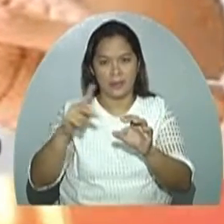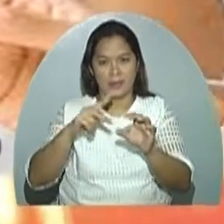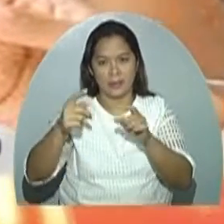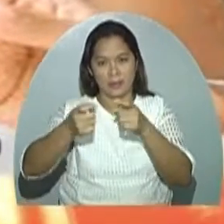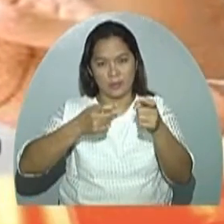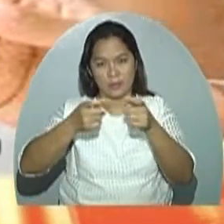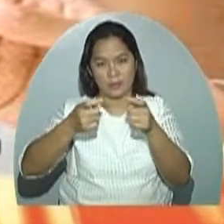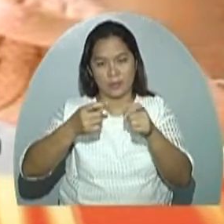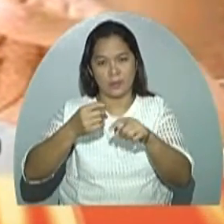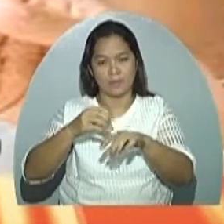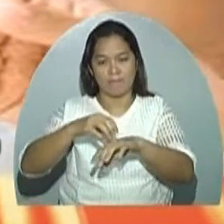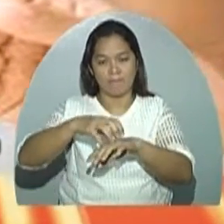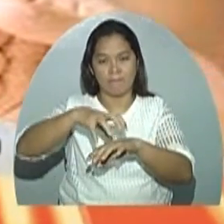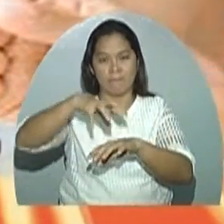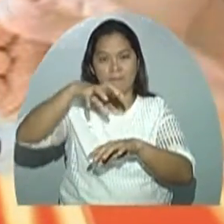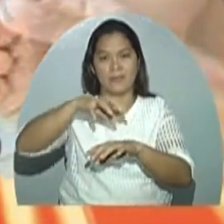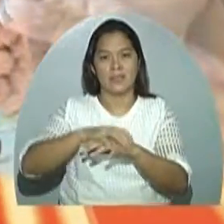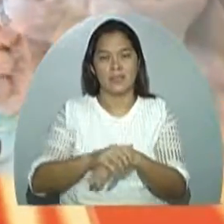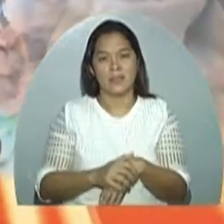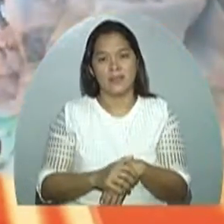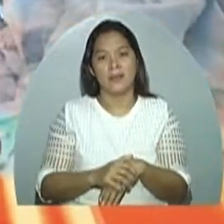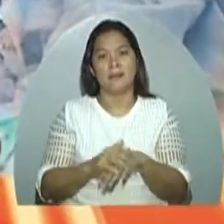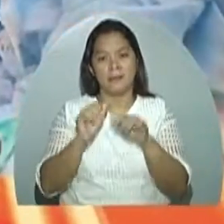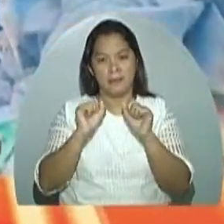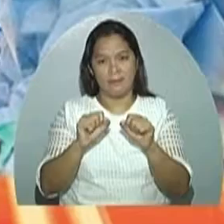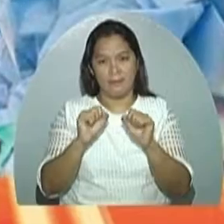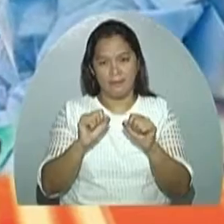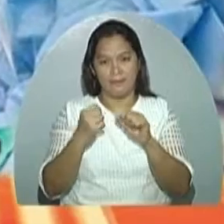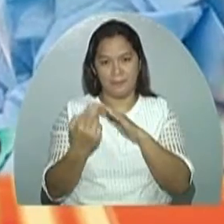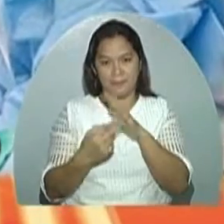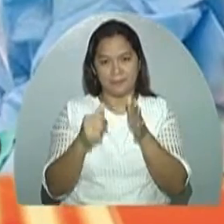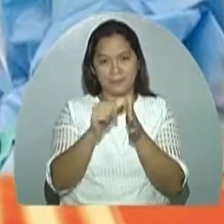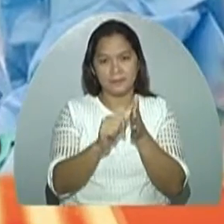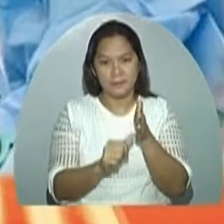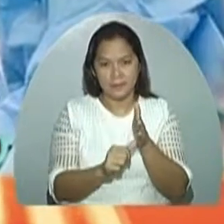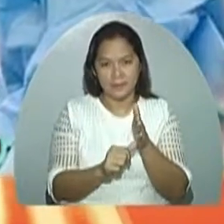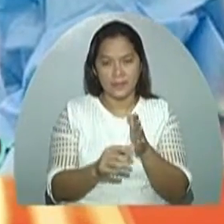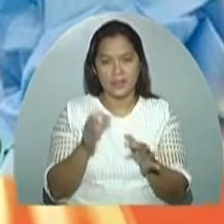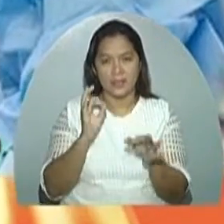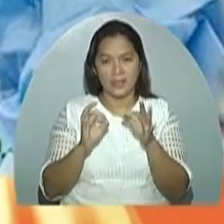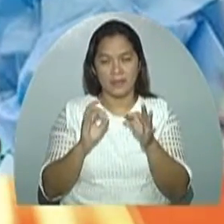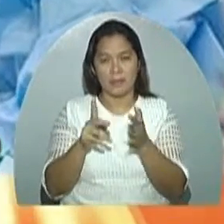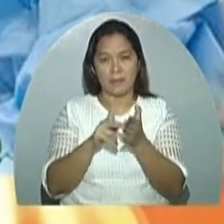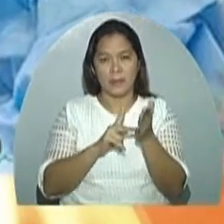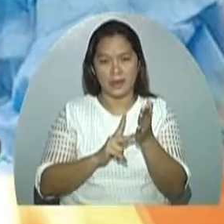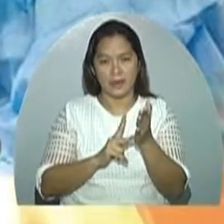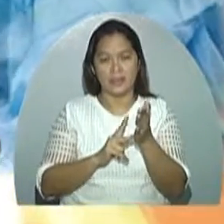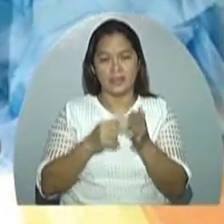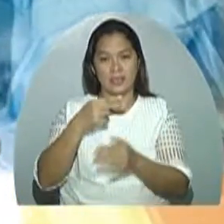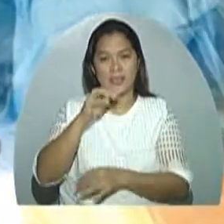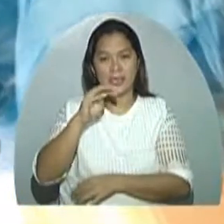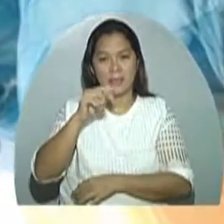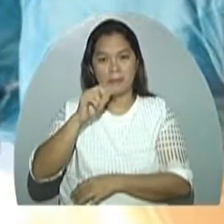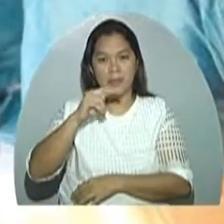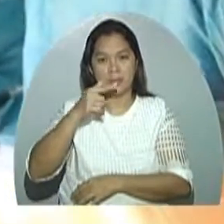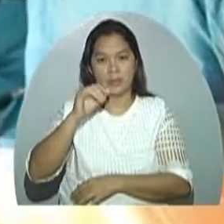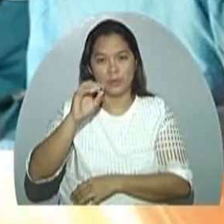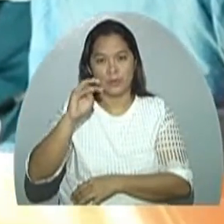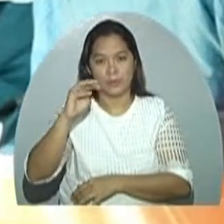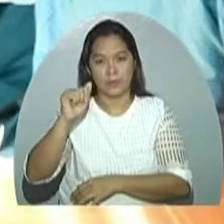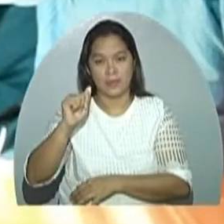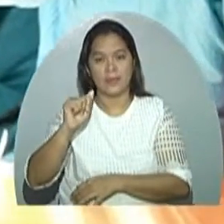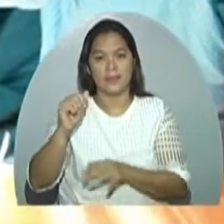para maagapan din ang paglaki ng tumor. Maaari din sumailalim sa operasyon kung ang bahagi ng